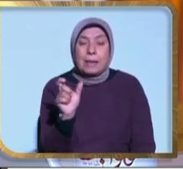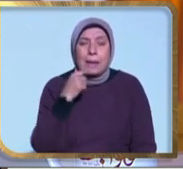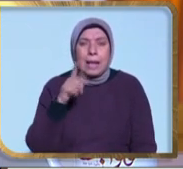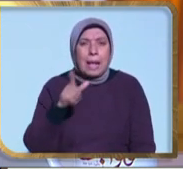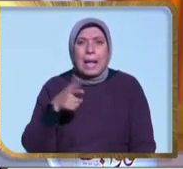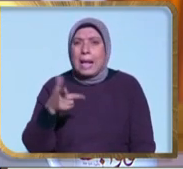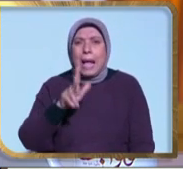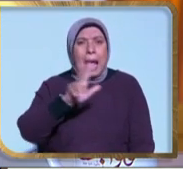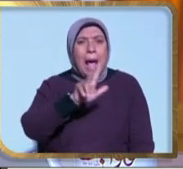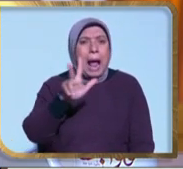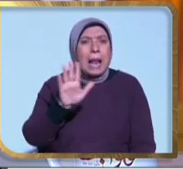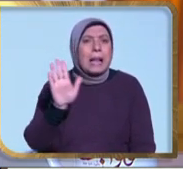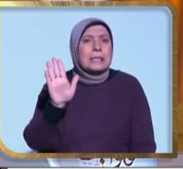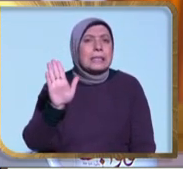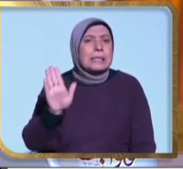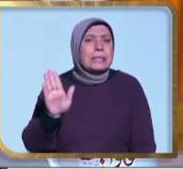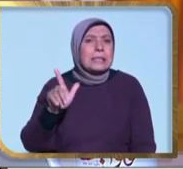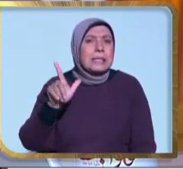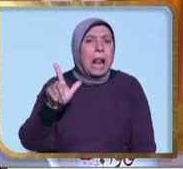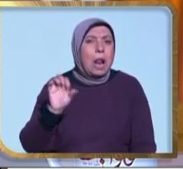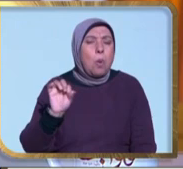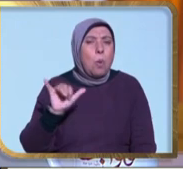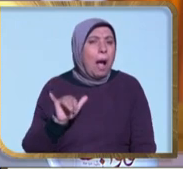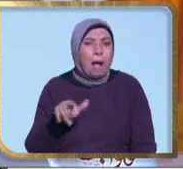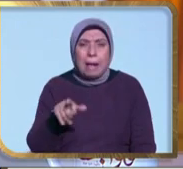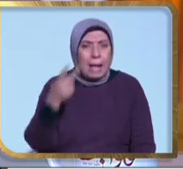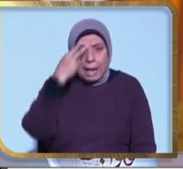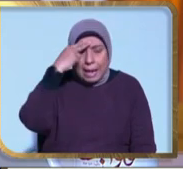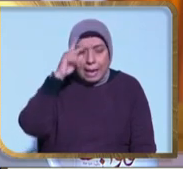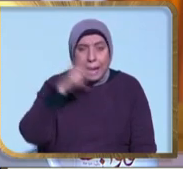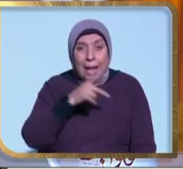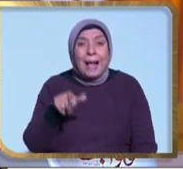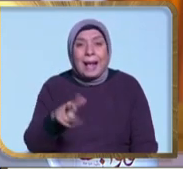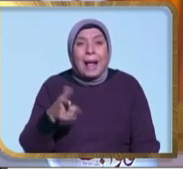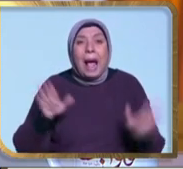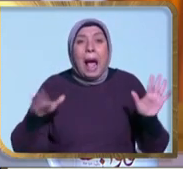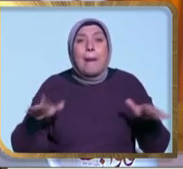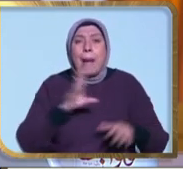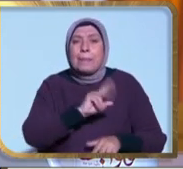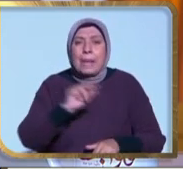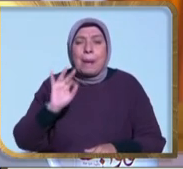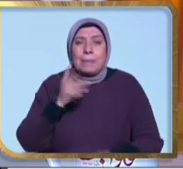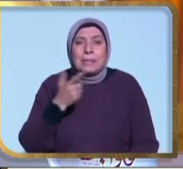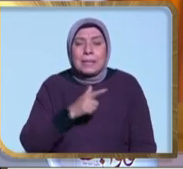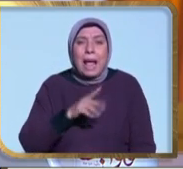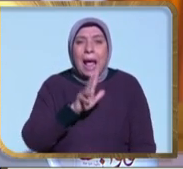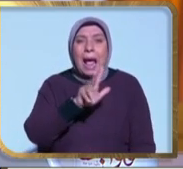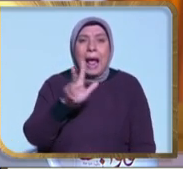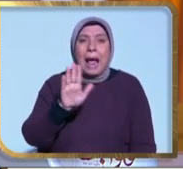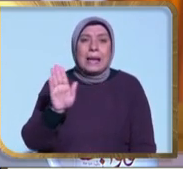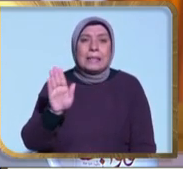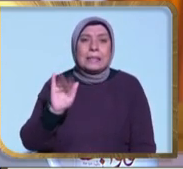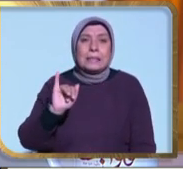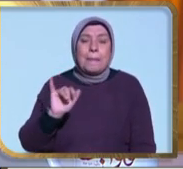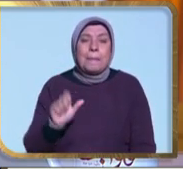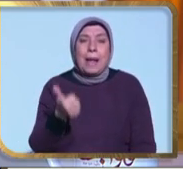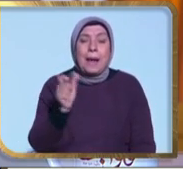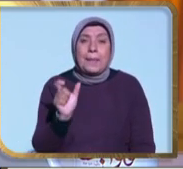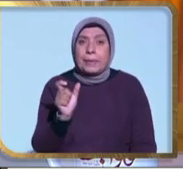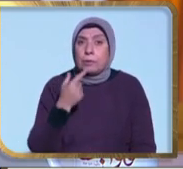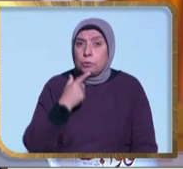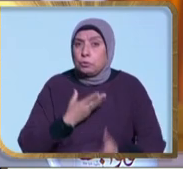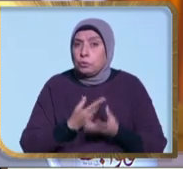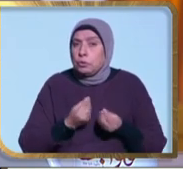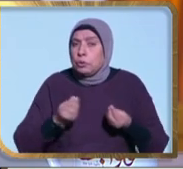ولدر من كتره كان بيفترى على الارض كل واحد منهم ياخد اللي عايزه وفي الاشجار الجبليه في